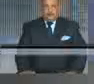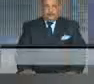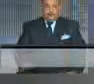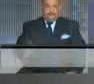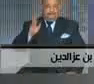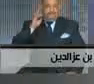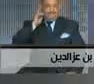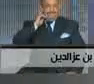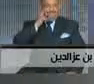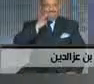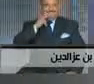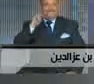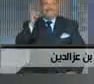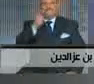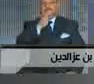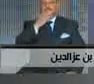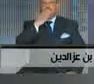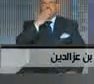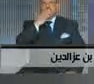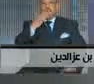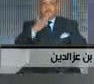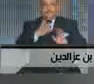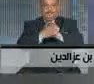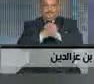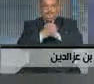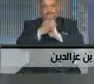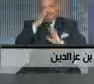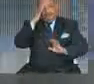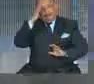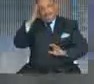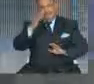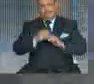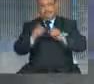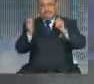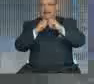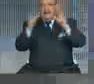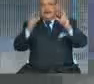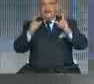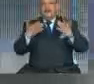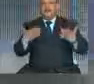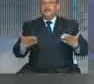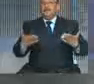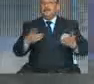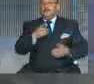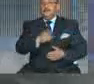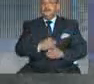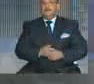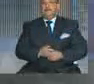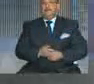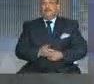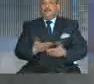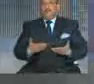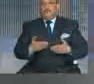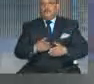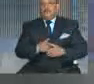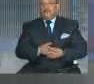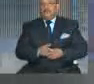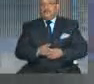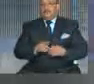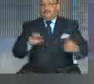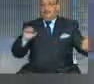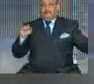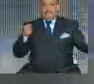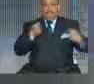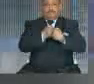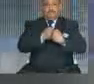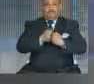مشاهدينا في كل مكان، أهلا بكم إلى هذا الموعد الإخباري. جد اليوم حادث مرور على مستوى الطريق الرابطة بين سيدي بوزيد